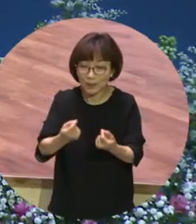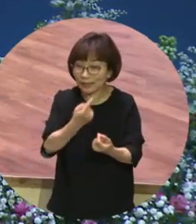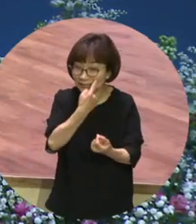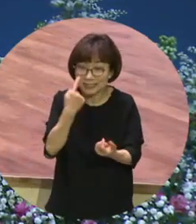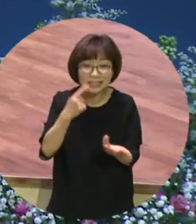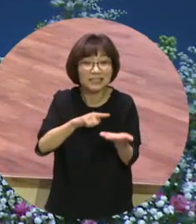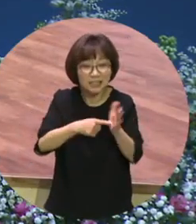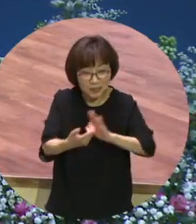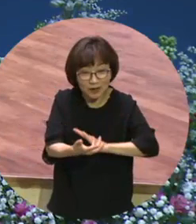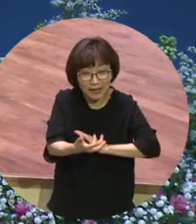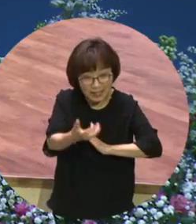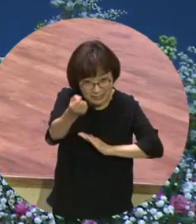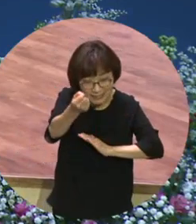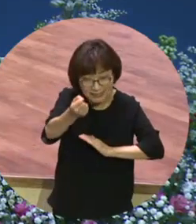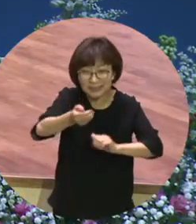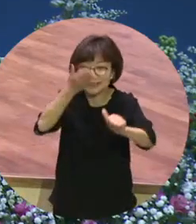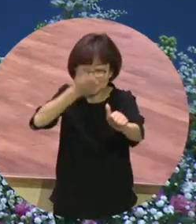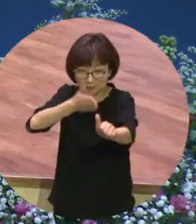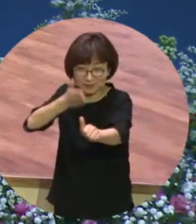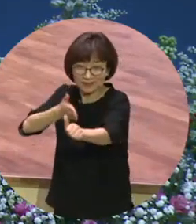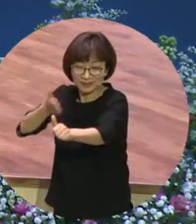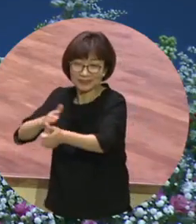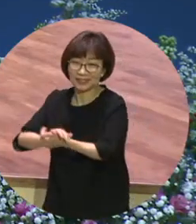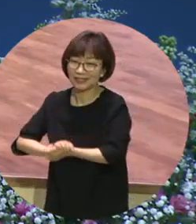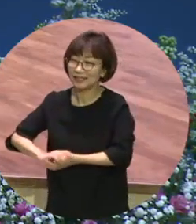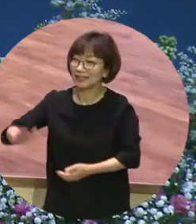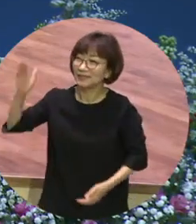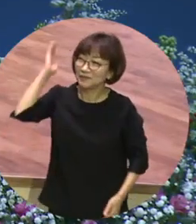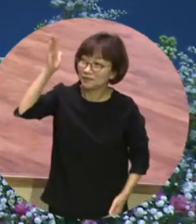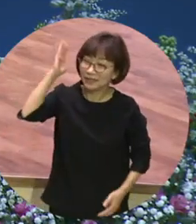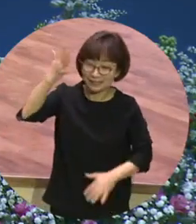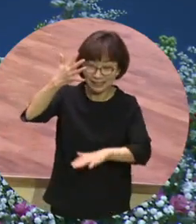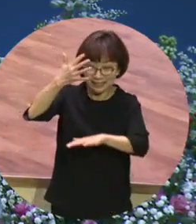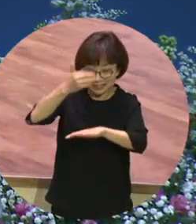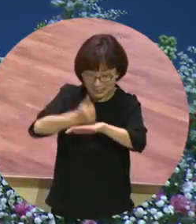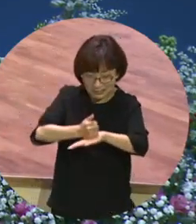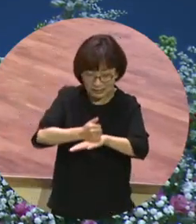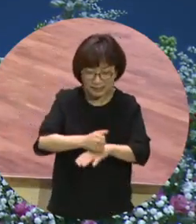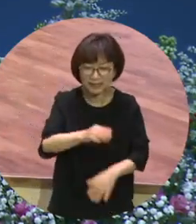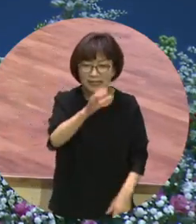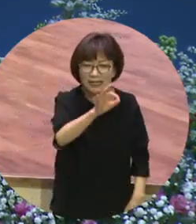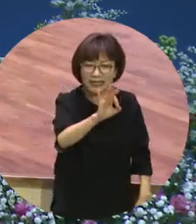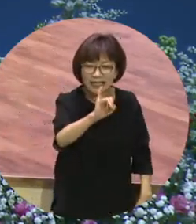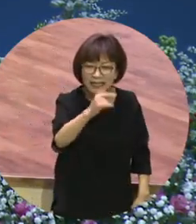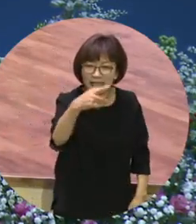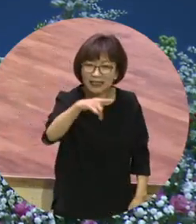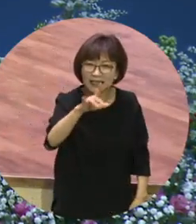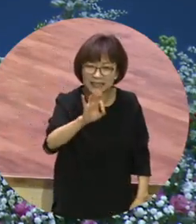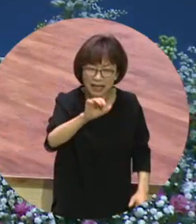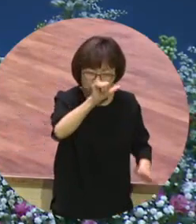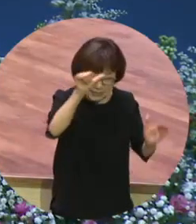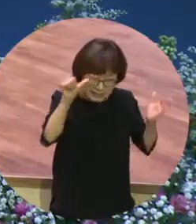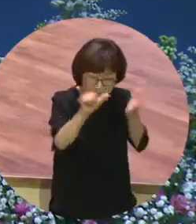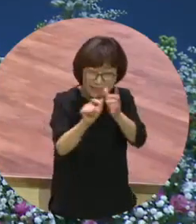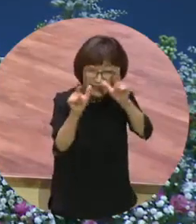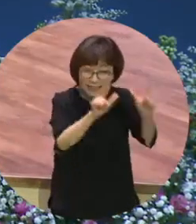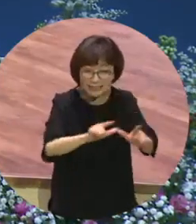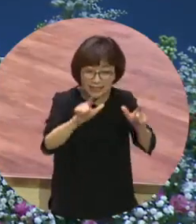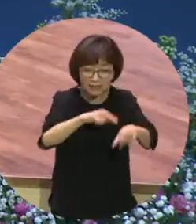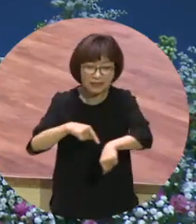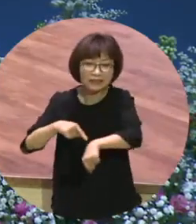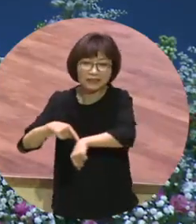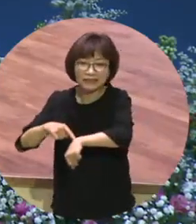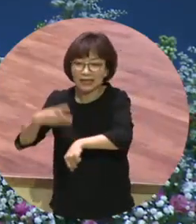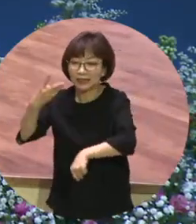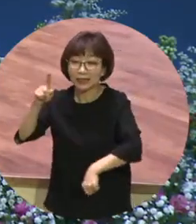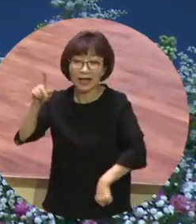축복합니다. 결론입니다. 인생은 타이밍이다 라는 그런 말이 있죠. 같은 일을